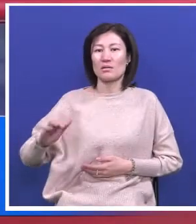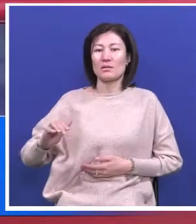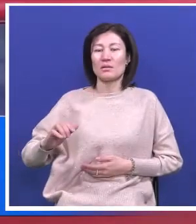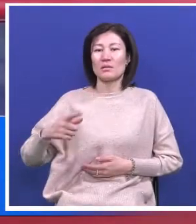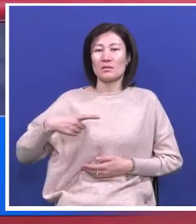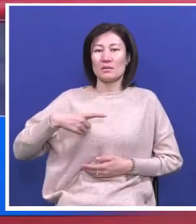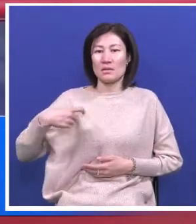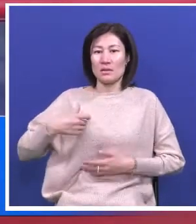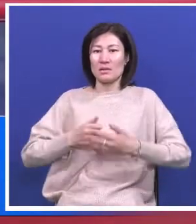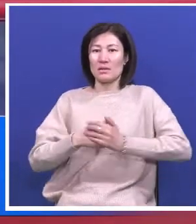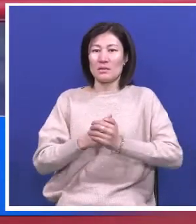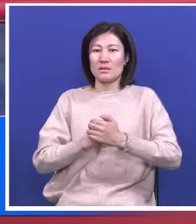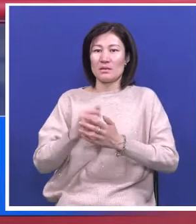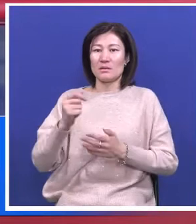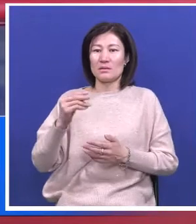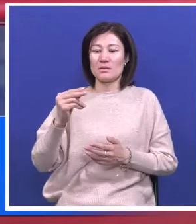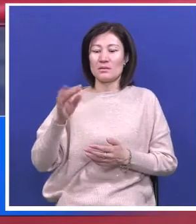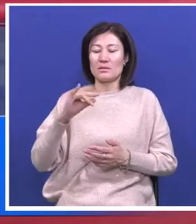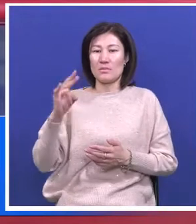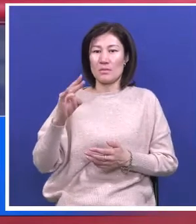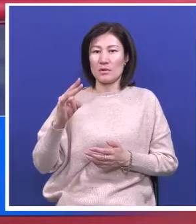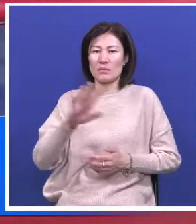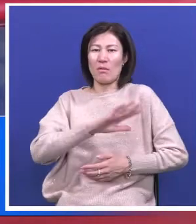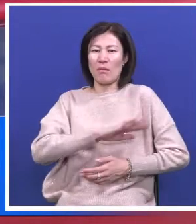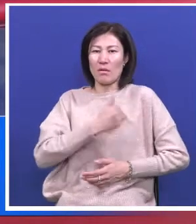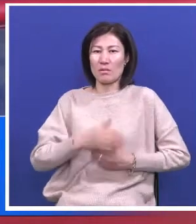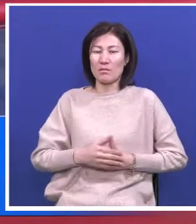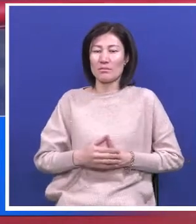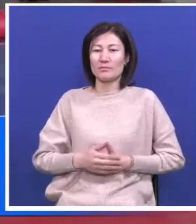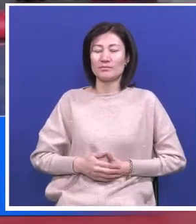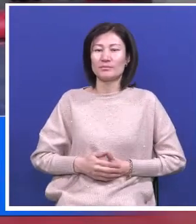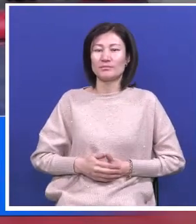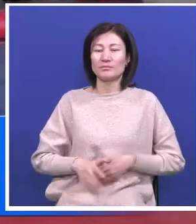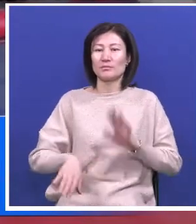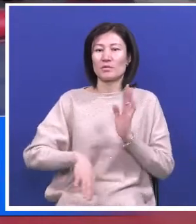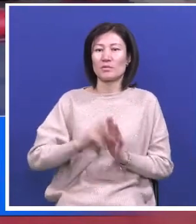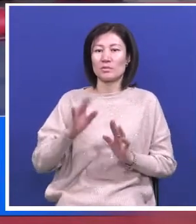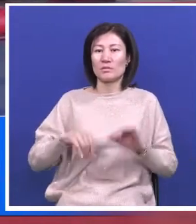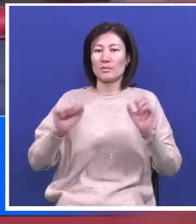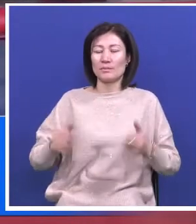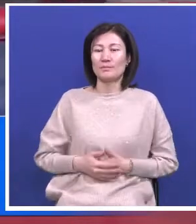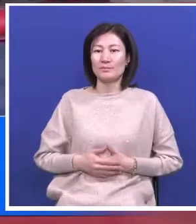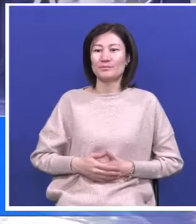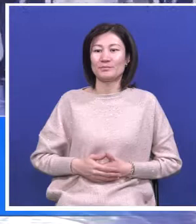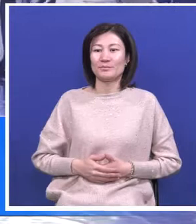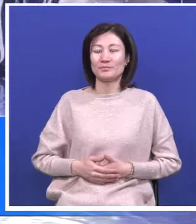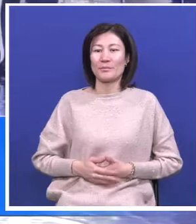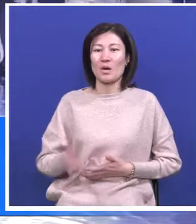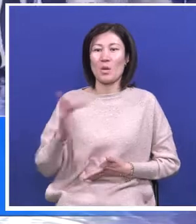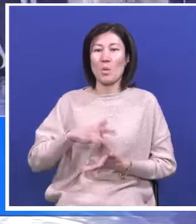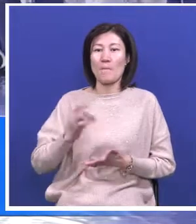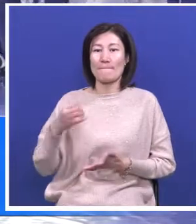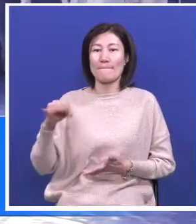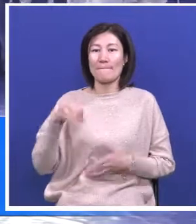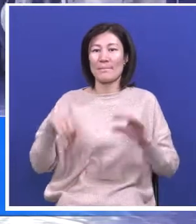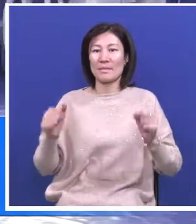сондай чемпион болып, елдің абыройын көтеріп, елдің намысын көтергендей көтеріп, солай биік асуларға жеткім келеді. Орталықтан